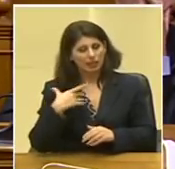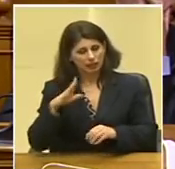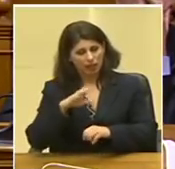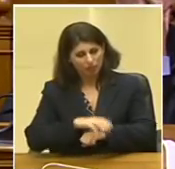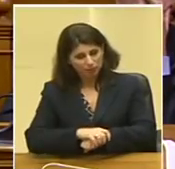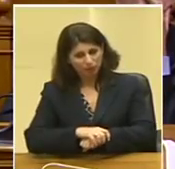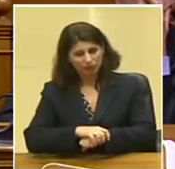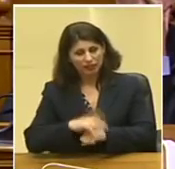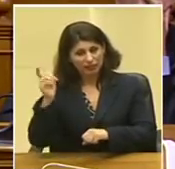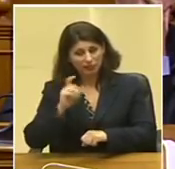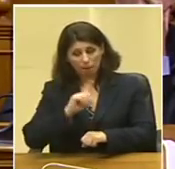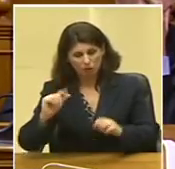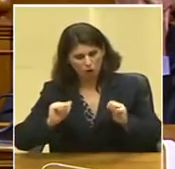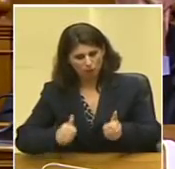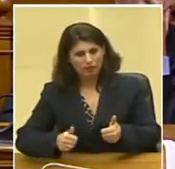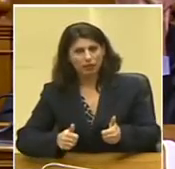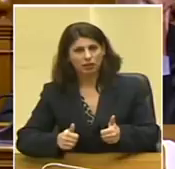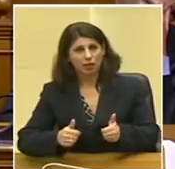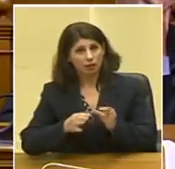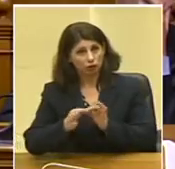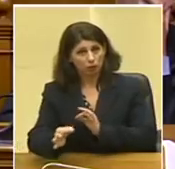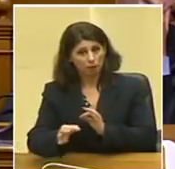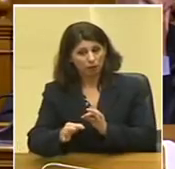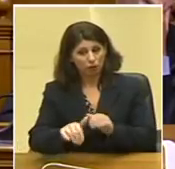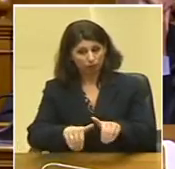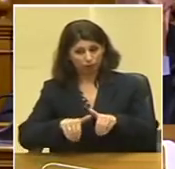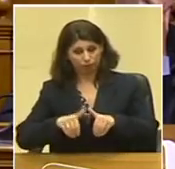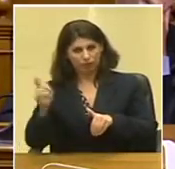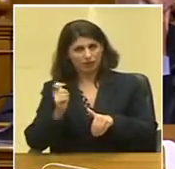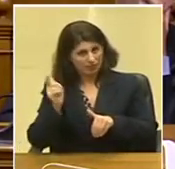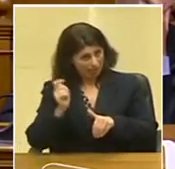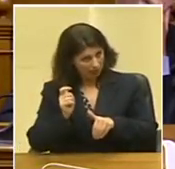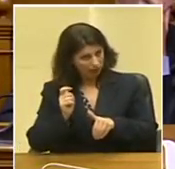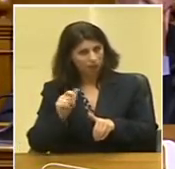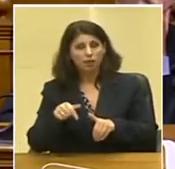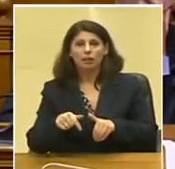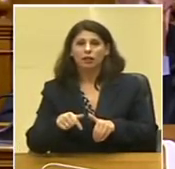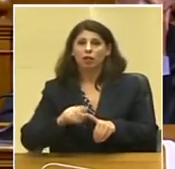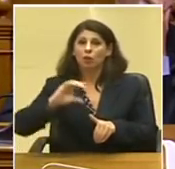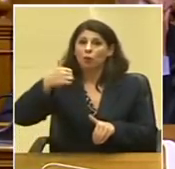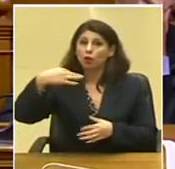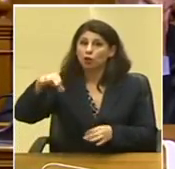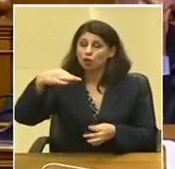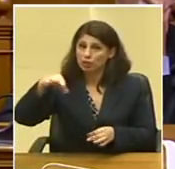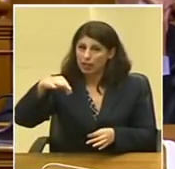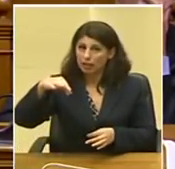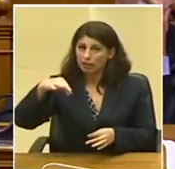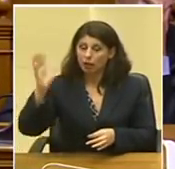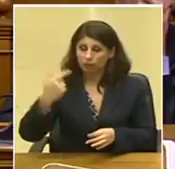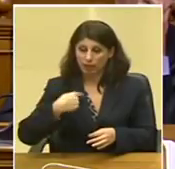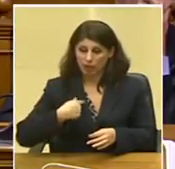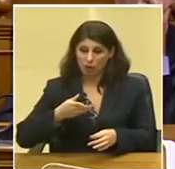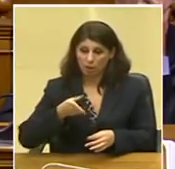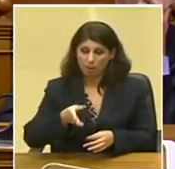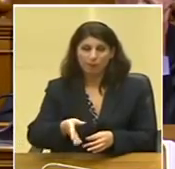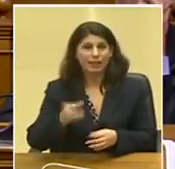τυχόν και τολμήσετε να πάρετε το μέτρο της απόσυρσης, αλλά και το πρώτο σέλιδο, όταν εγώ πήγα και